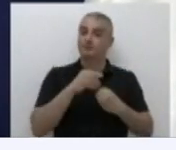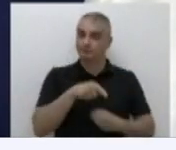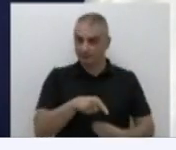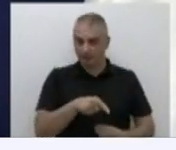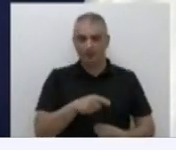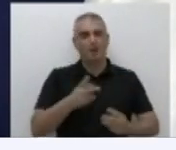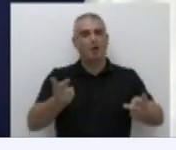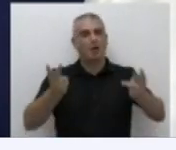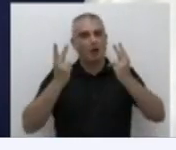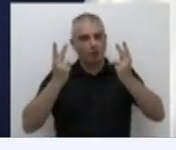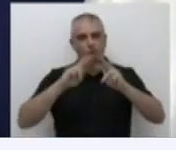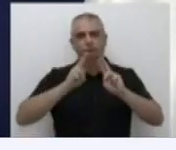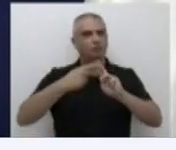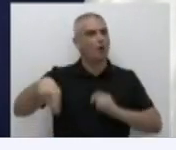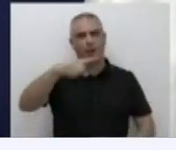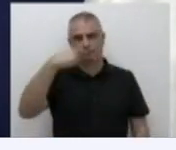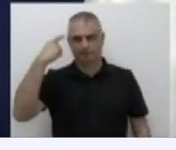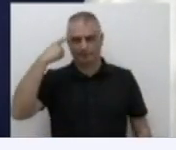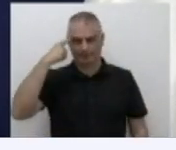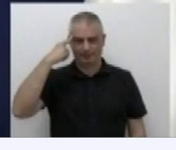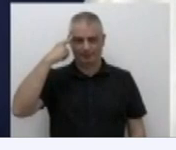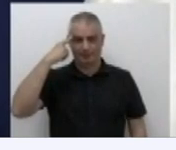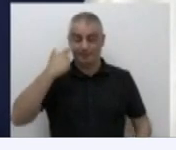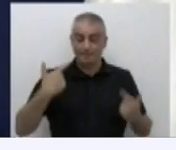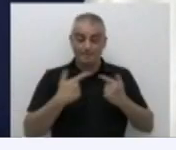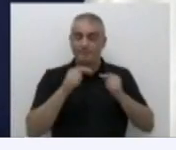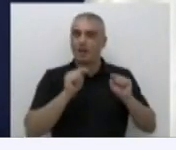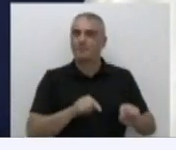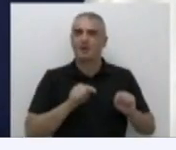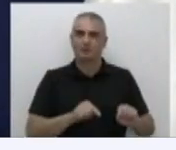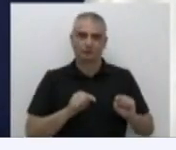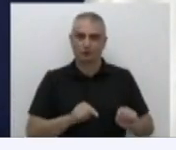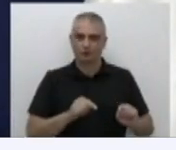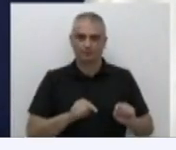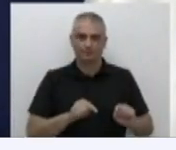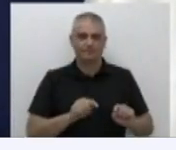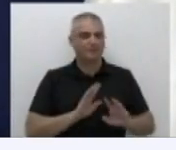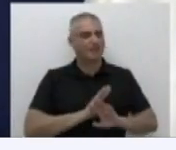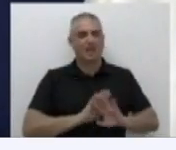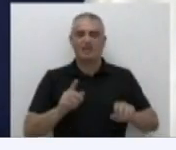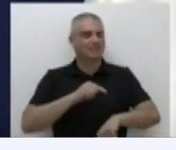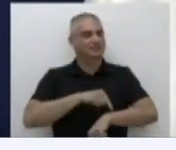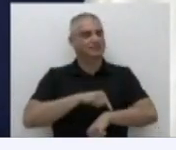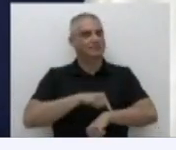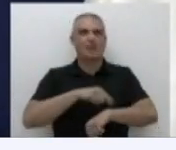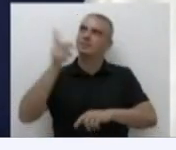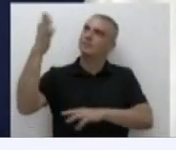الدعم. إلى جانب هذا يجب أن يعرف العالم في هذه الحرب لا